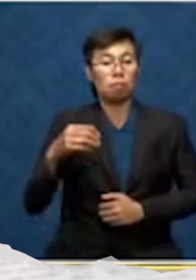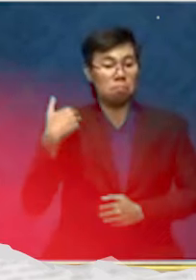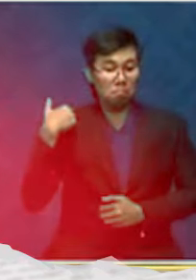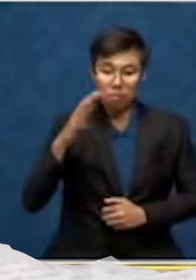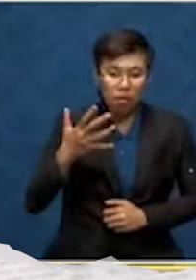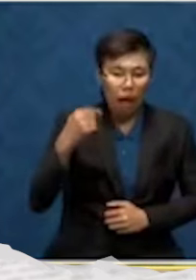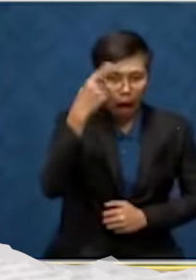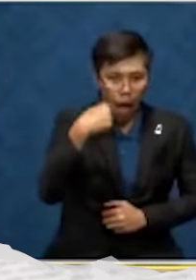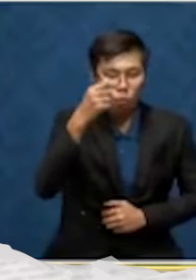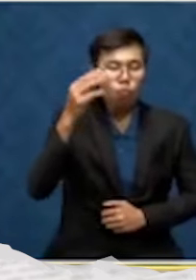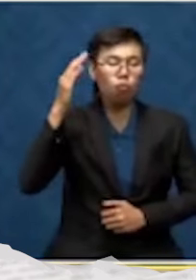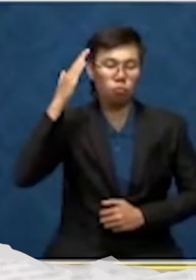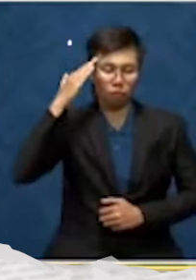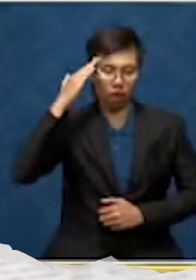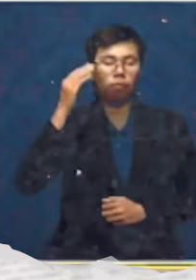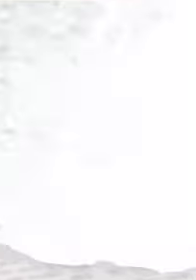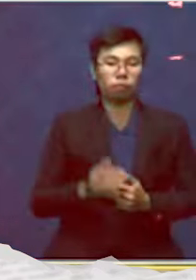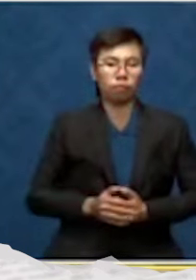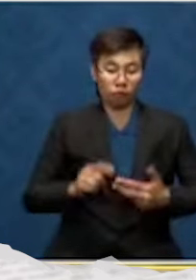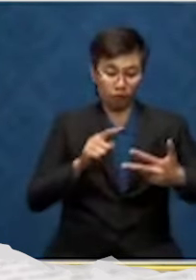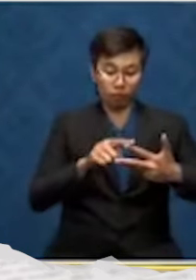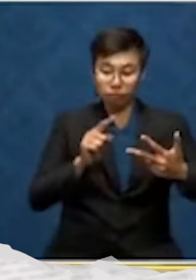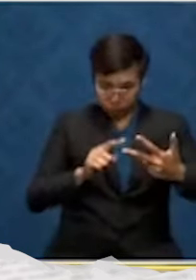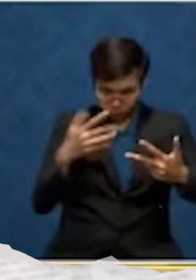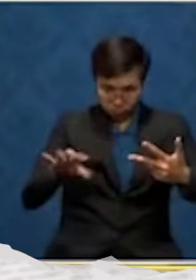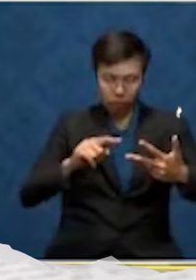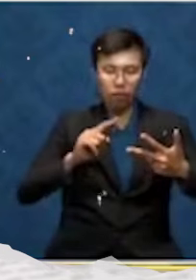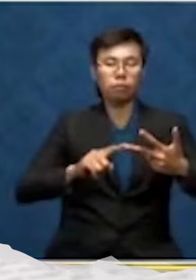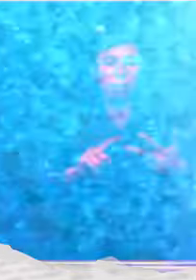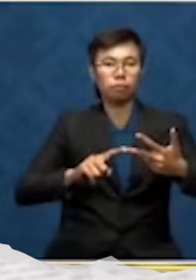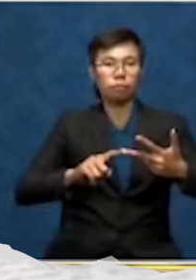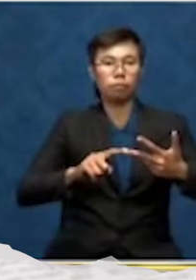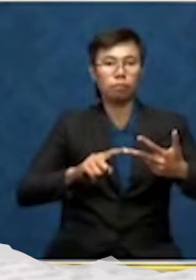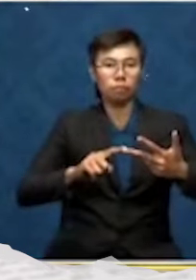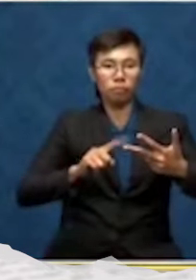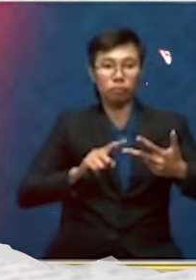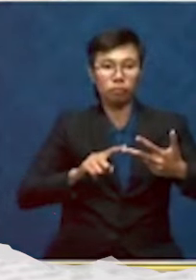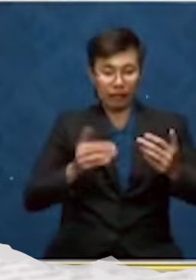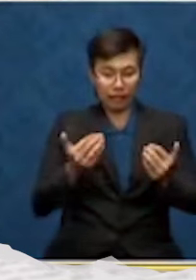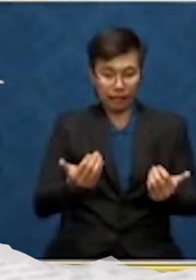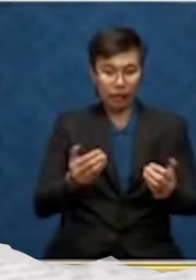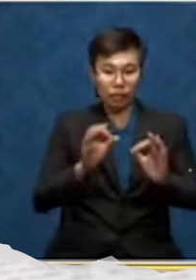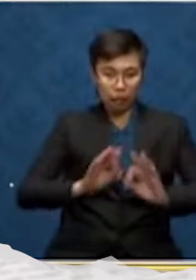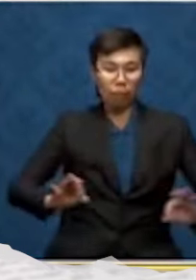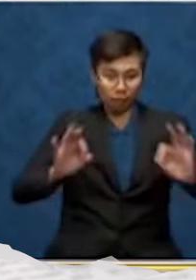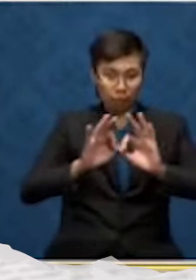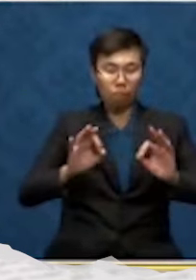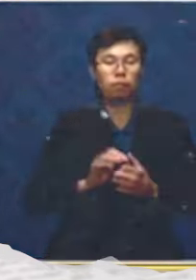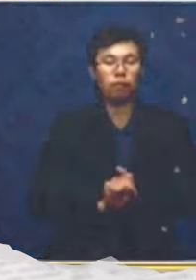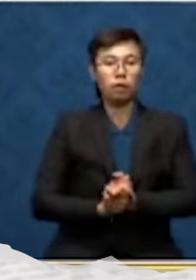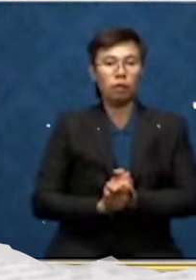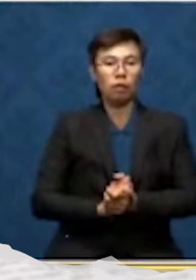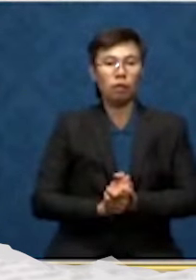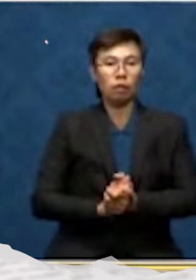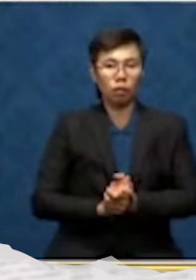ทราบได้นั่นเป็นประการที่2ครับประการที่3ท่านประธานครับเพราะว่าประการที่3นี้เป็นประการสำคัญครับที่ต้องน